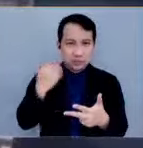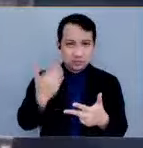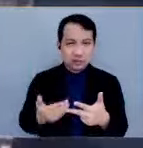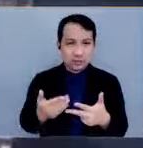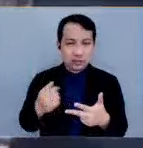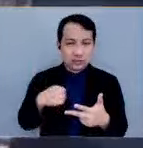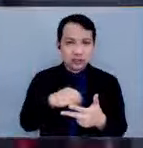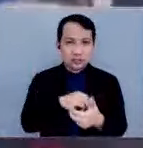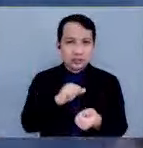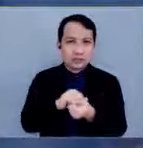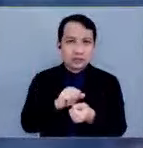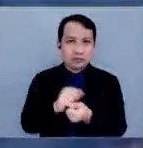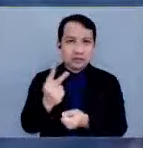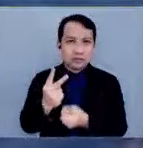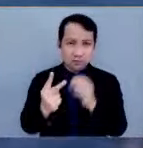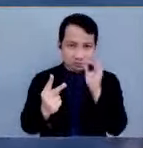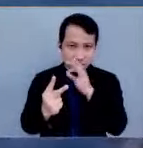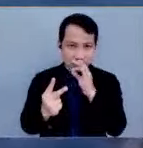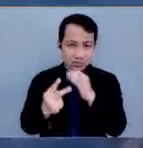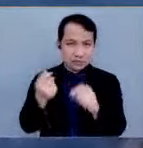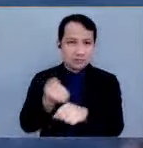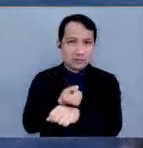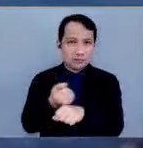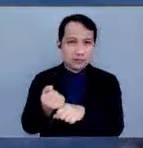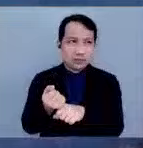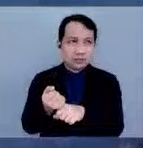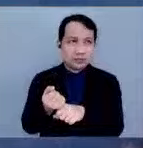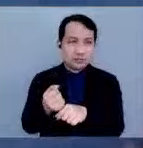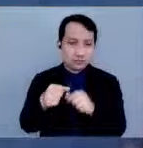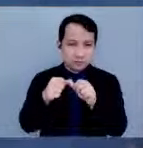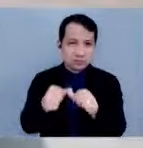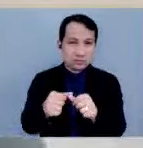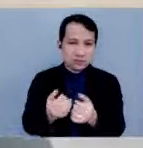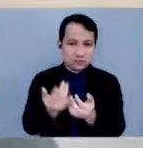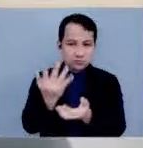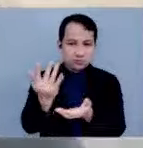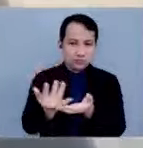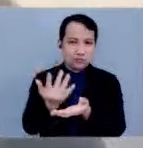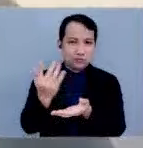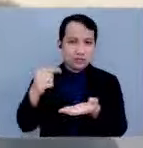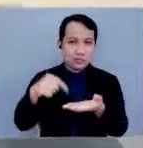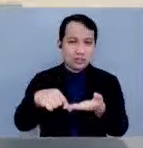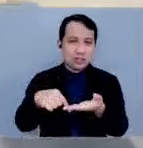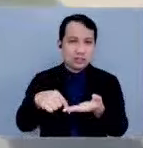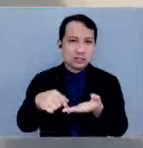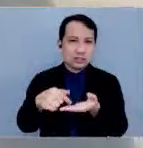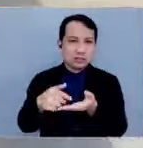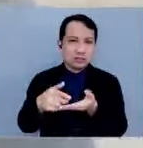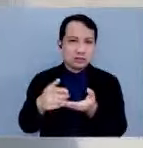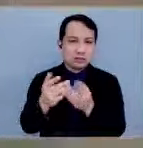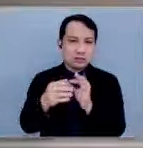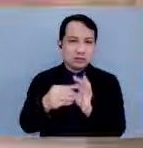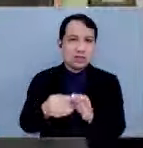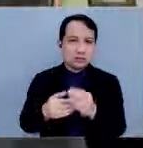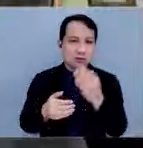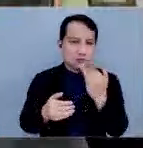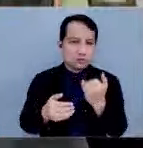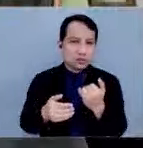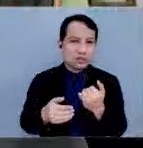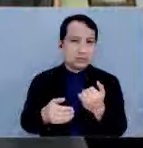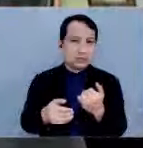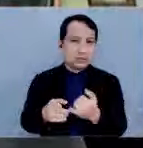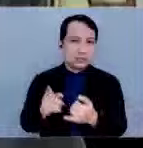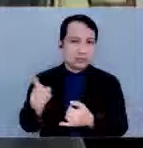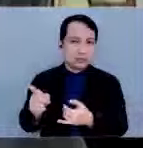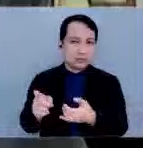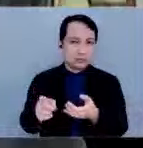Pinoy. Naging pahirapan umano ang patuloy na pag-apoy ng pinasabog na bahagi ng barko. Dahil yung fuel